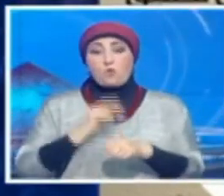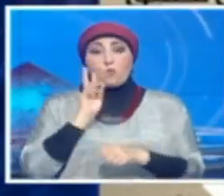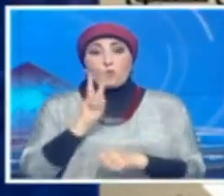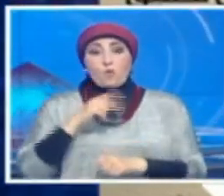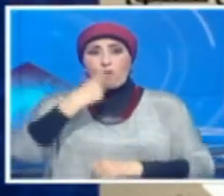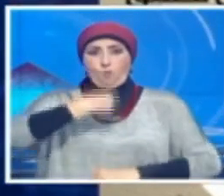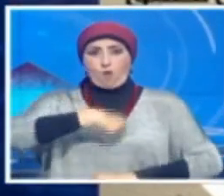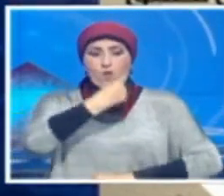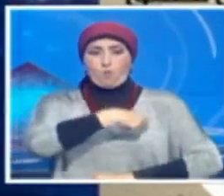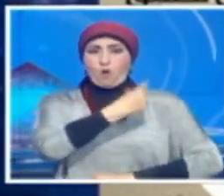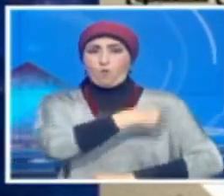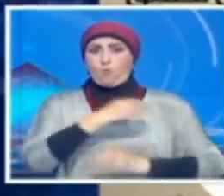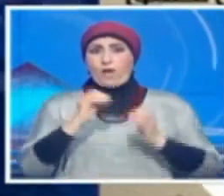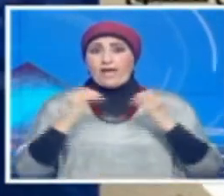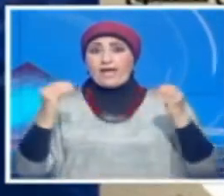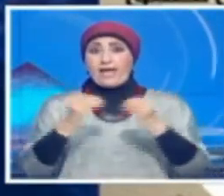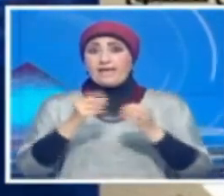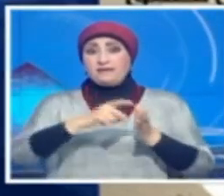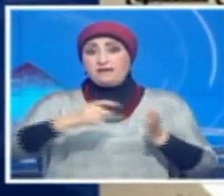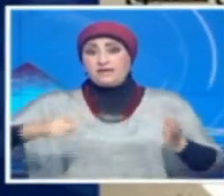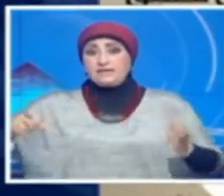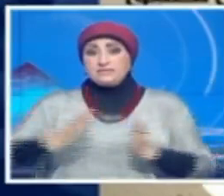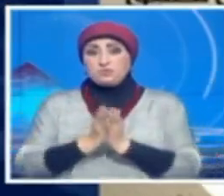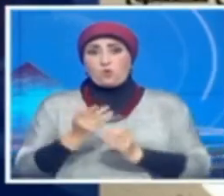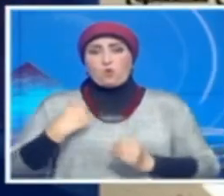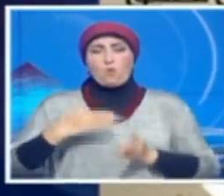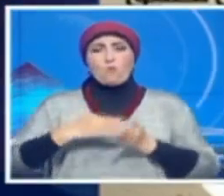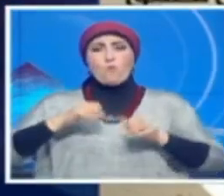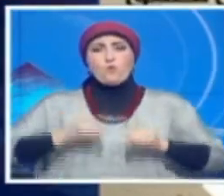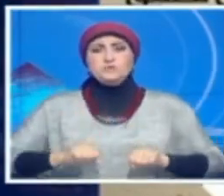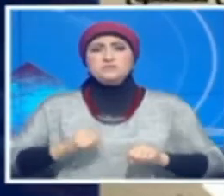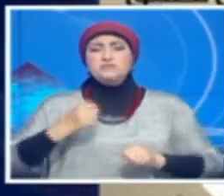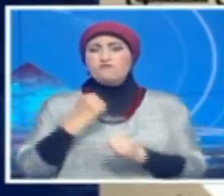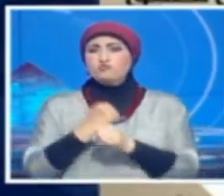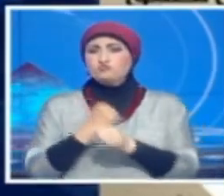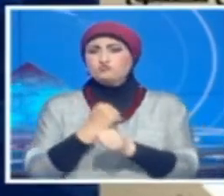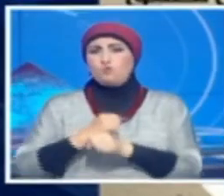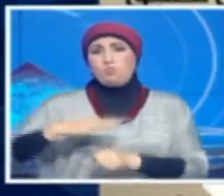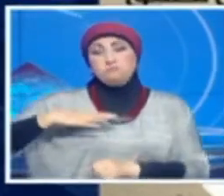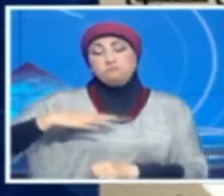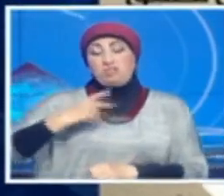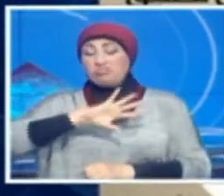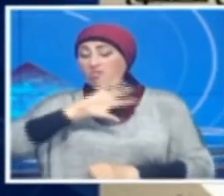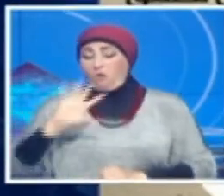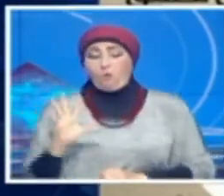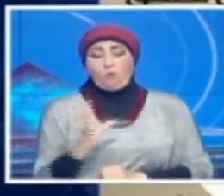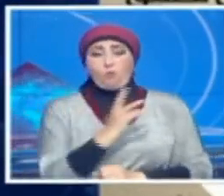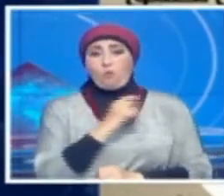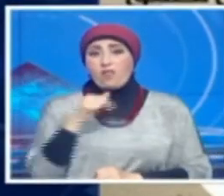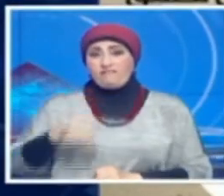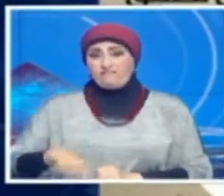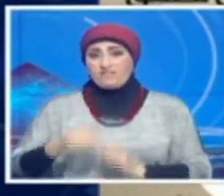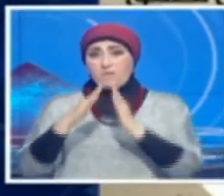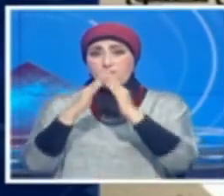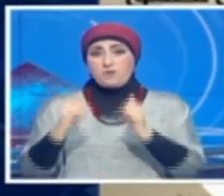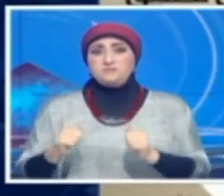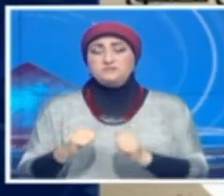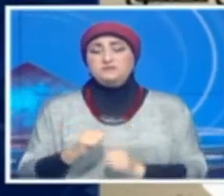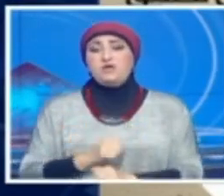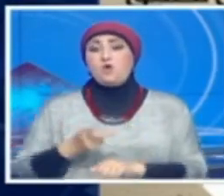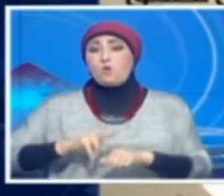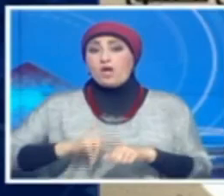سيظل كامل طاقم هيئة قناة السويس من موظفين وفنيين وإداريين من المواطنين